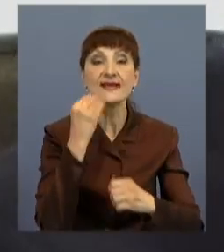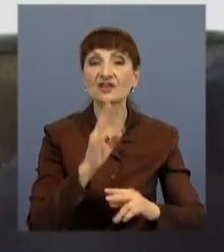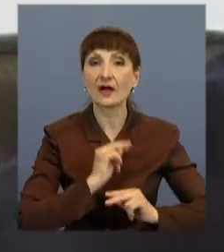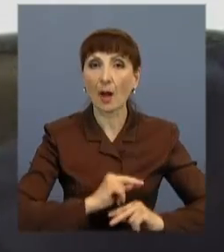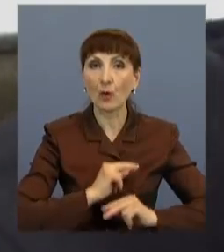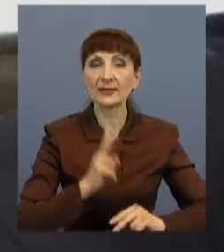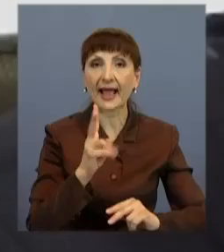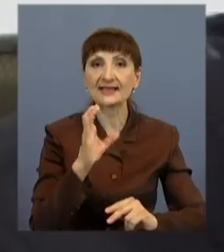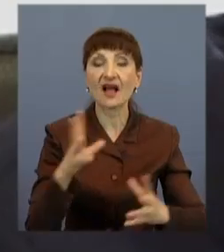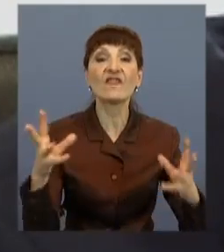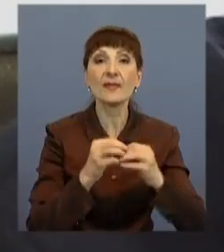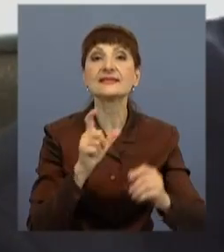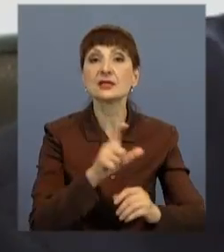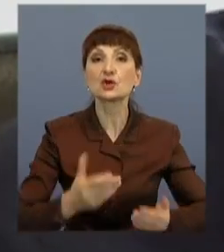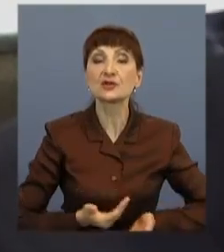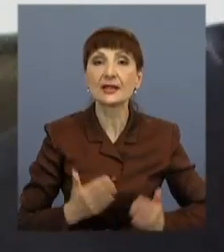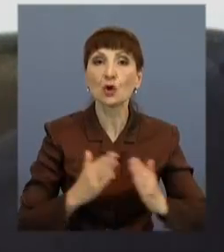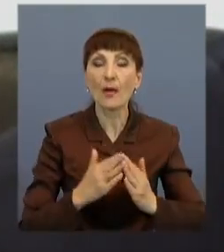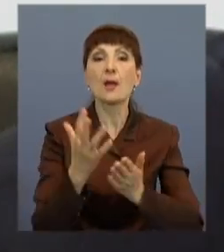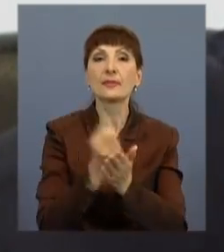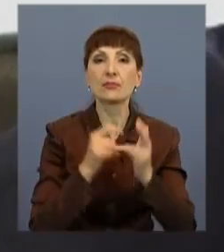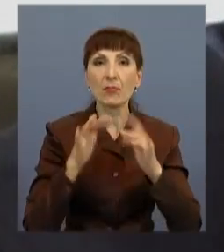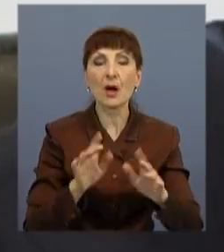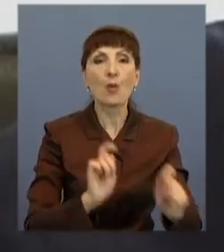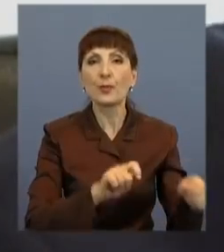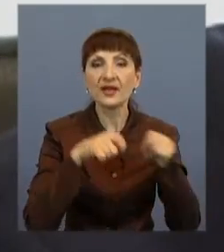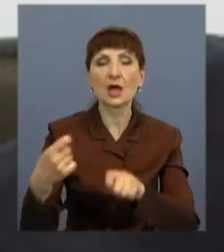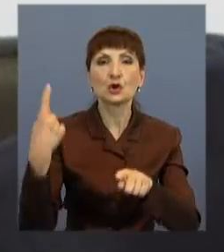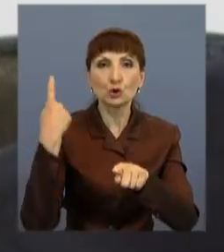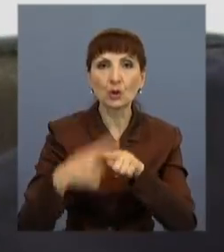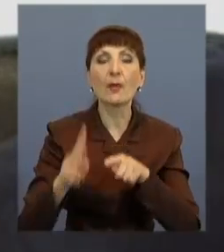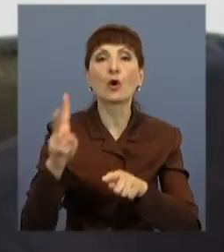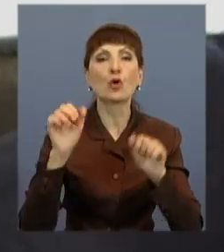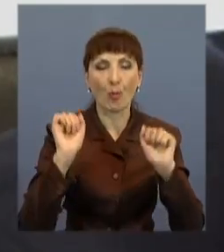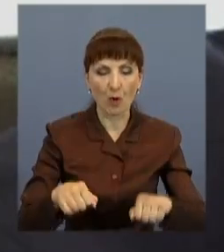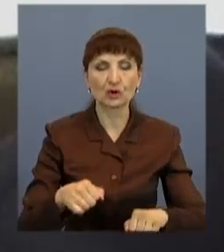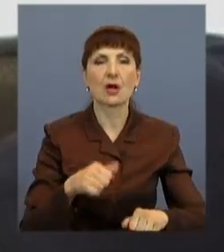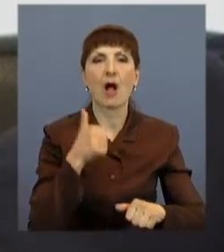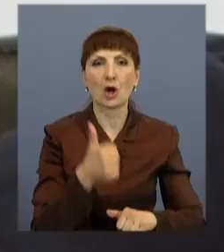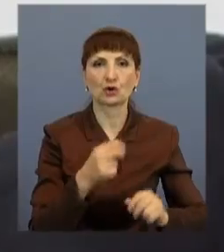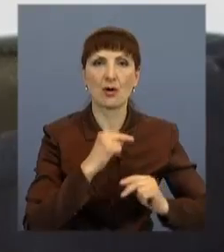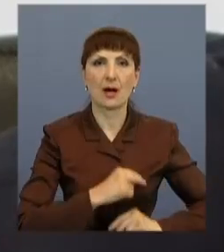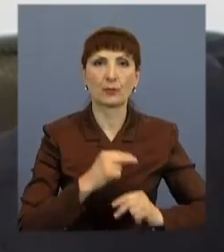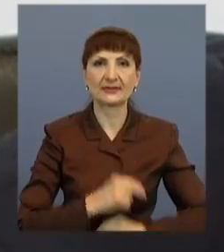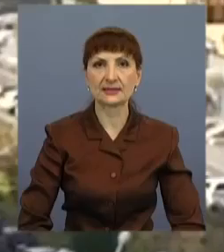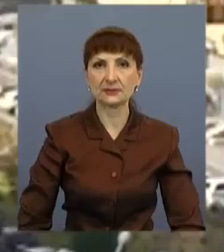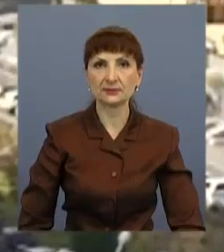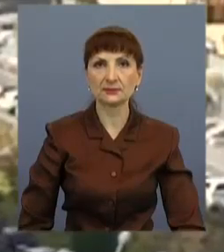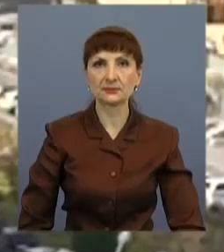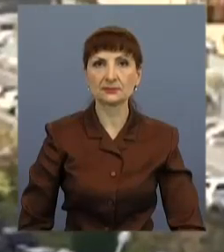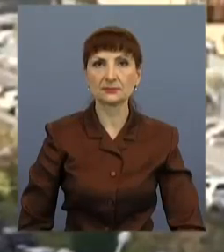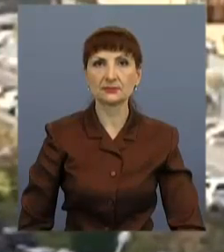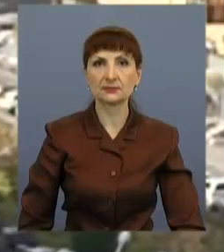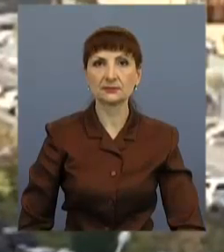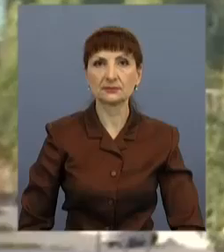работы КСК вместе с жителями дома принимать меры по передаче полномочий тем, кто может хорошо обслуживать дома.